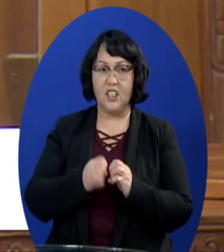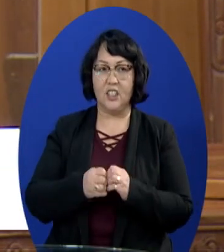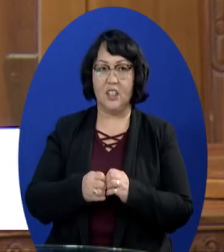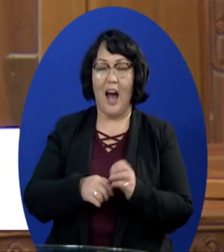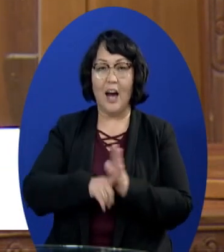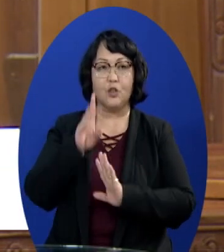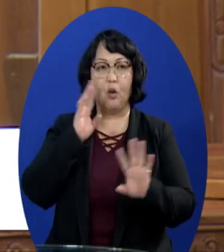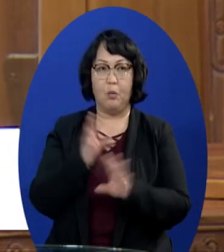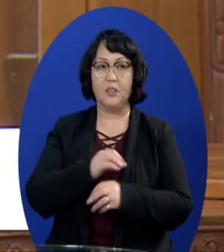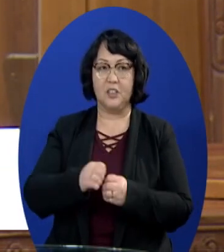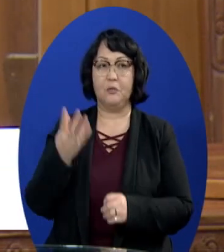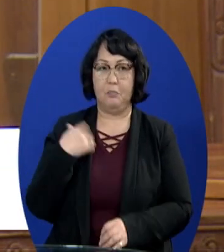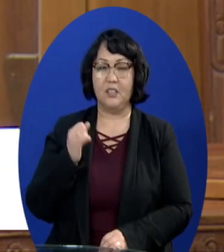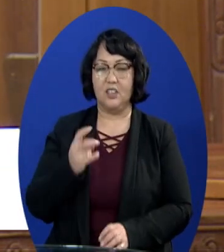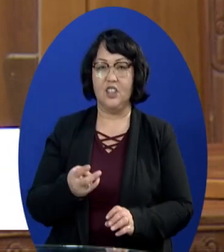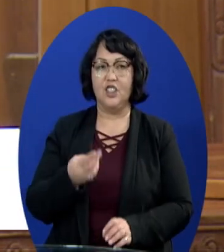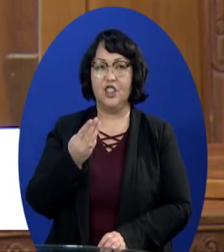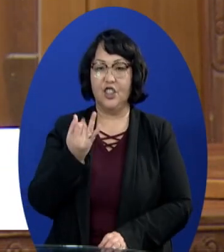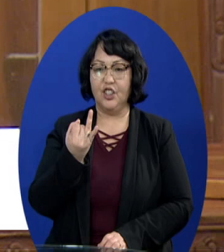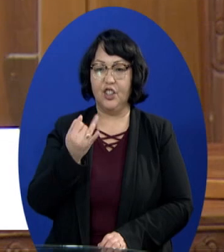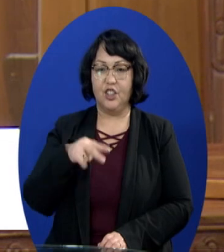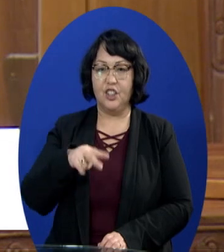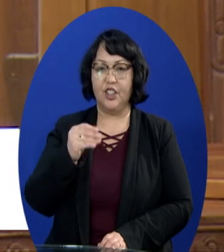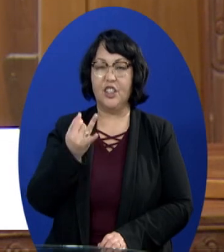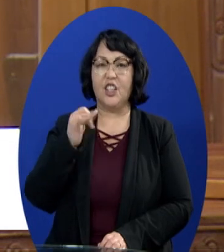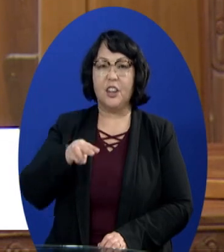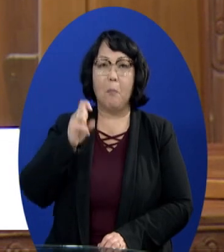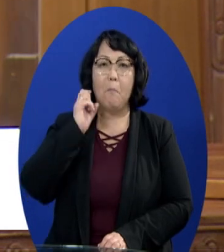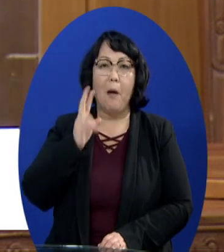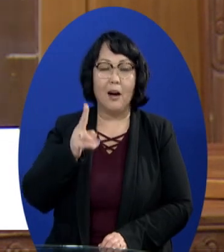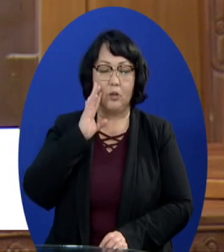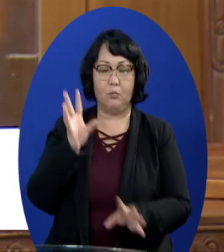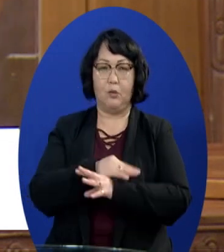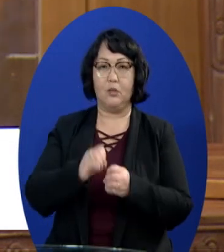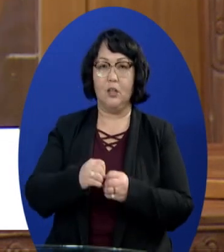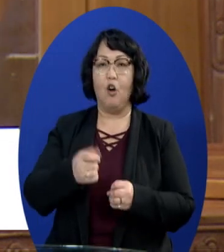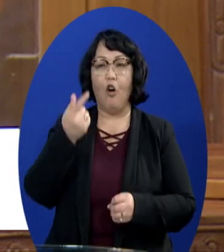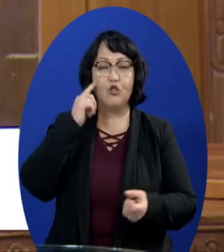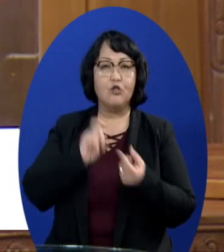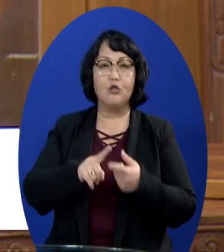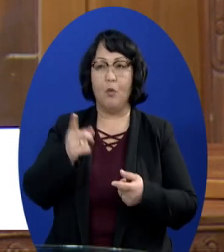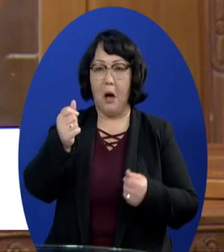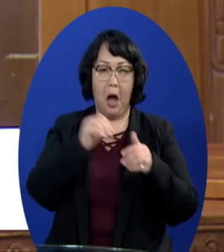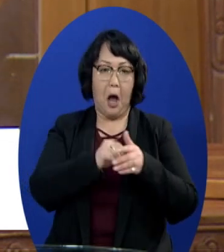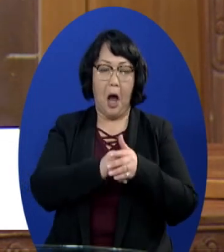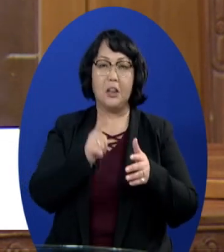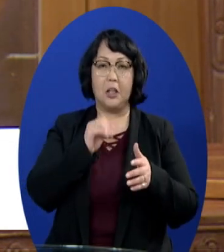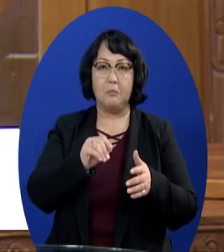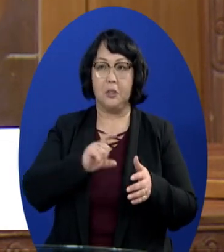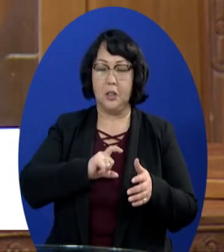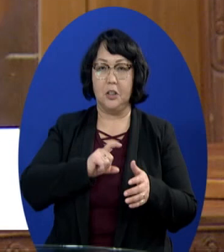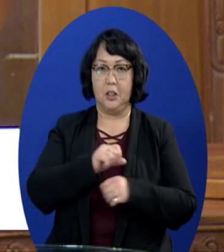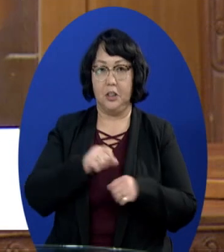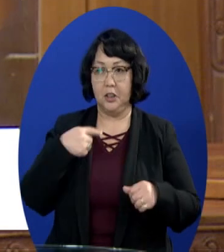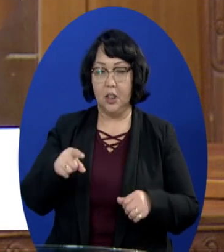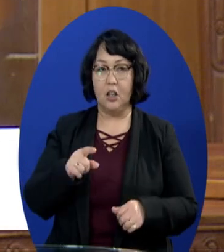нь хийжсэн. Шилжилтийн банка гэсэн байдлаар гол зорилго нь хадгаламж эзэмшигчдийн эрсдлийг төр бол үүрий хариуцгийг